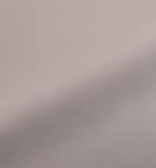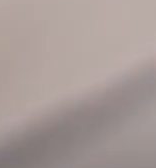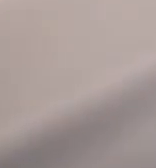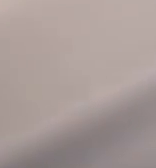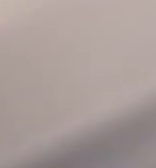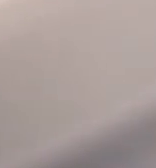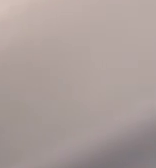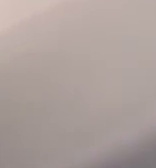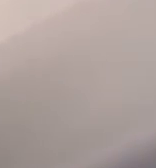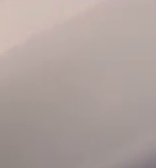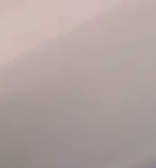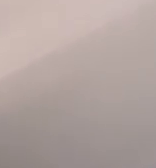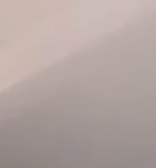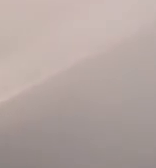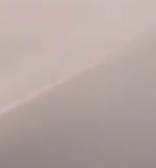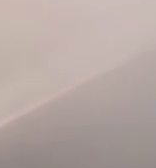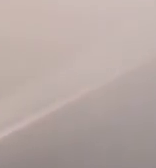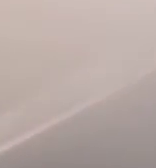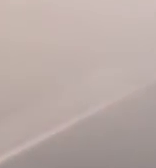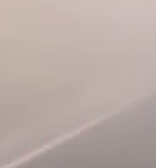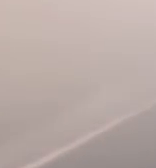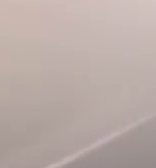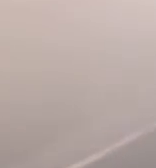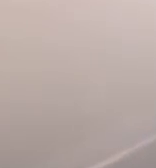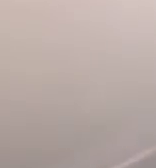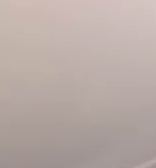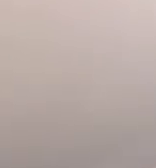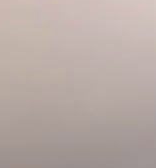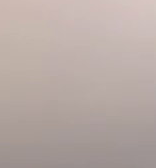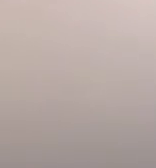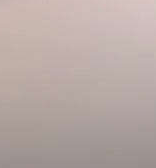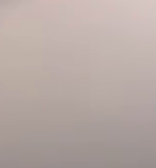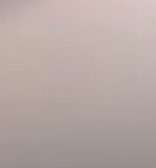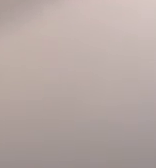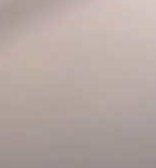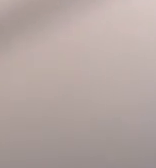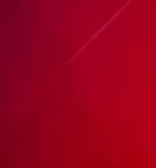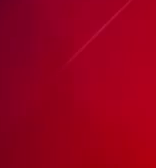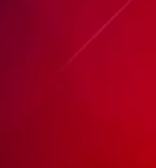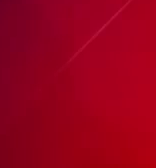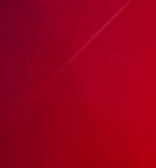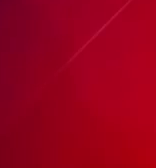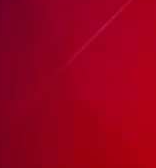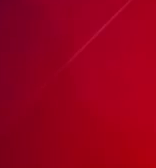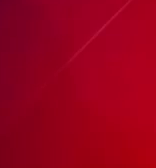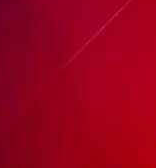TV at sa www.gmanews.tv.